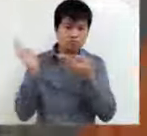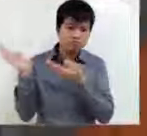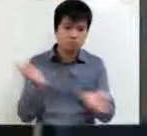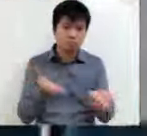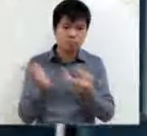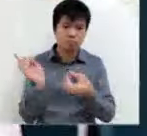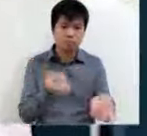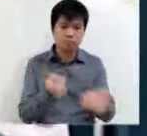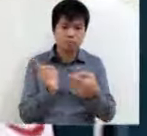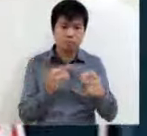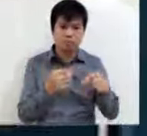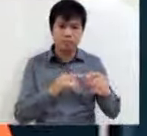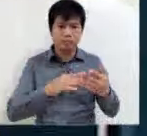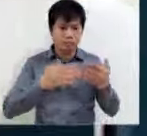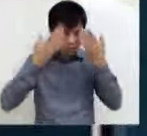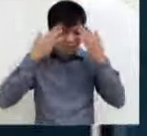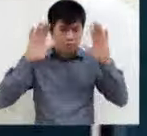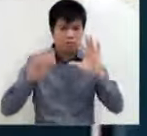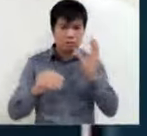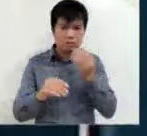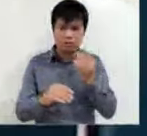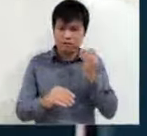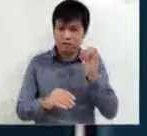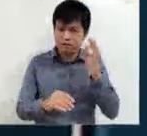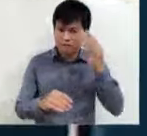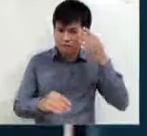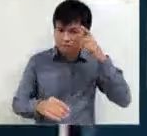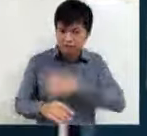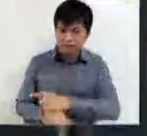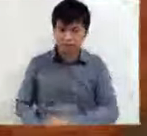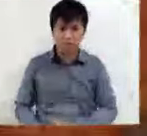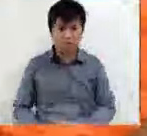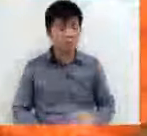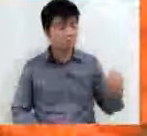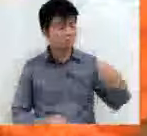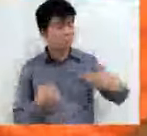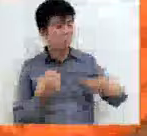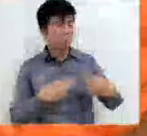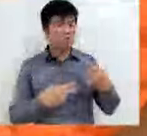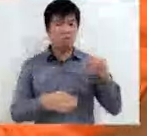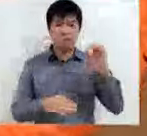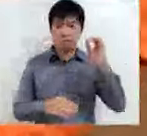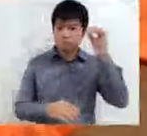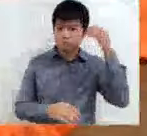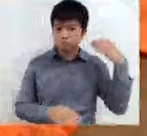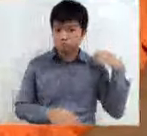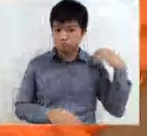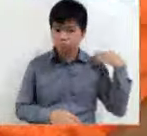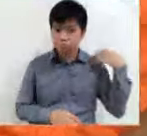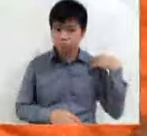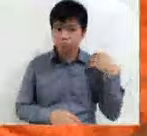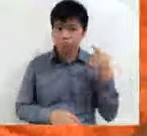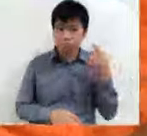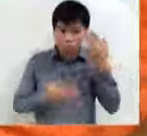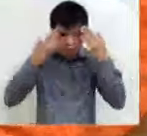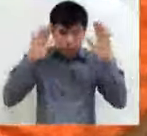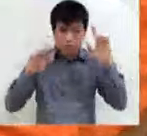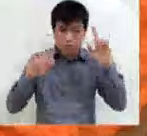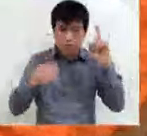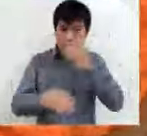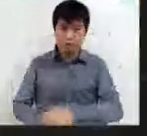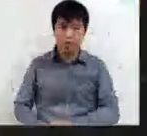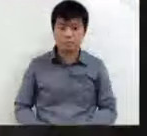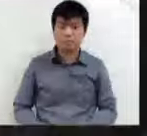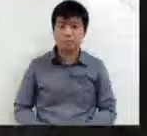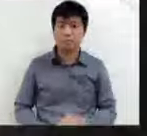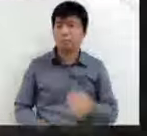binibenta. Wala pa din ako. Alam na piprint lang po kasi kami inutosan lang po kami. Wala pa rin daw silang isang taong namamasukan sa